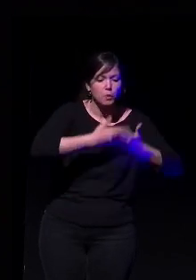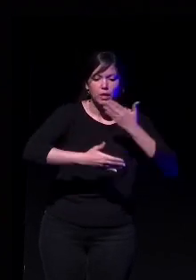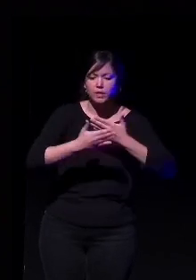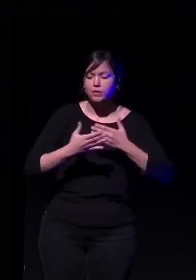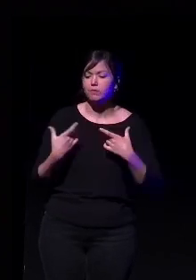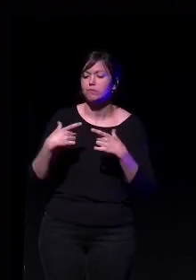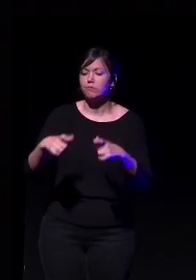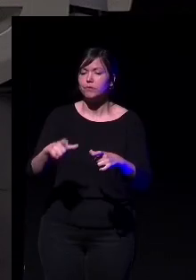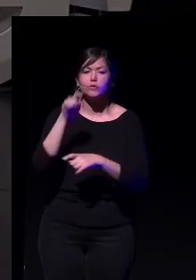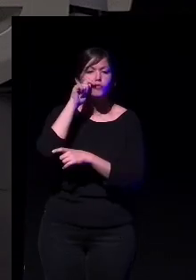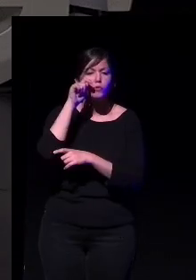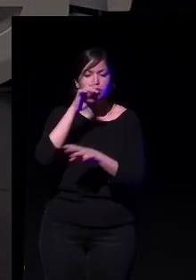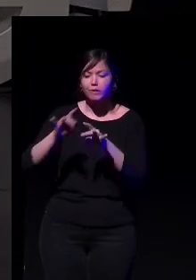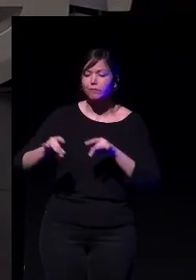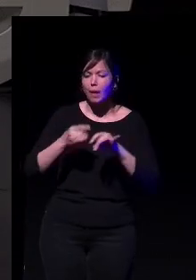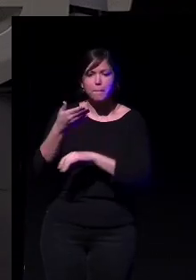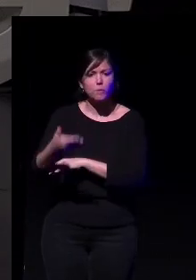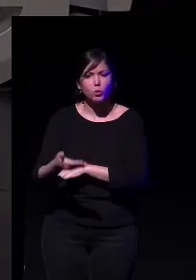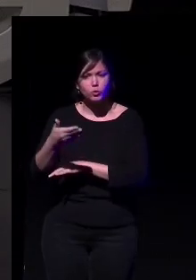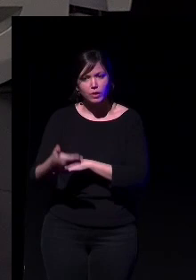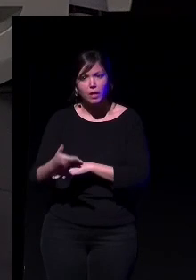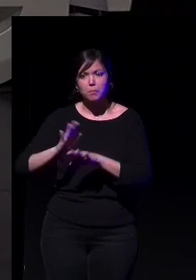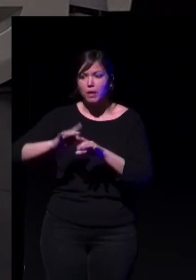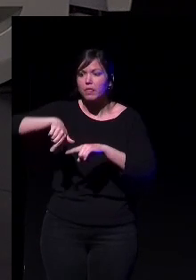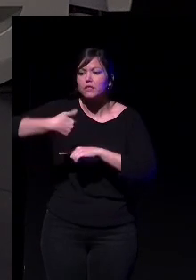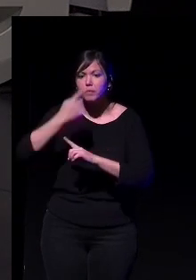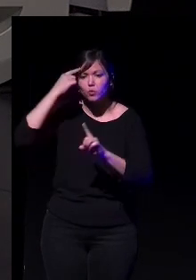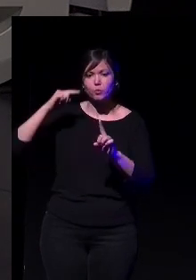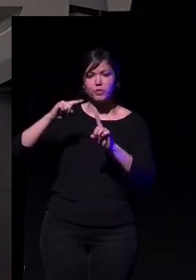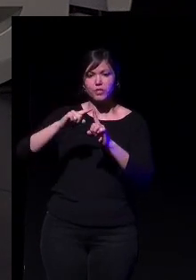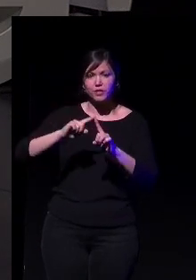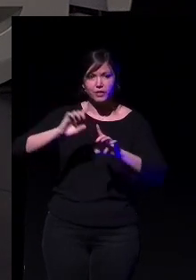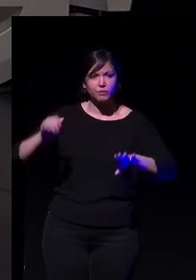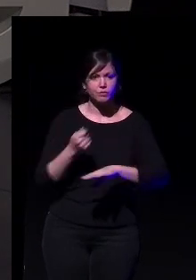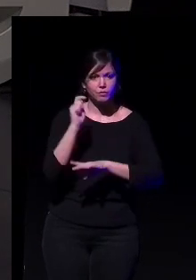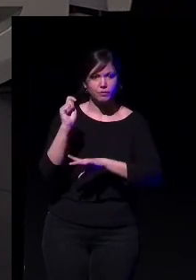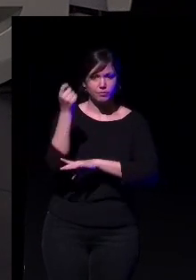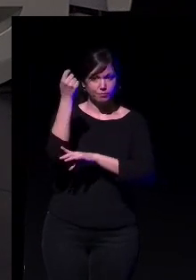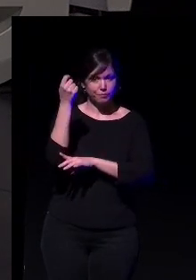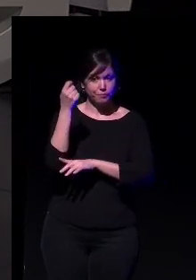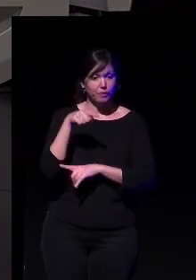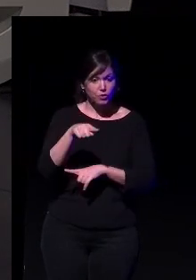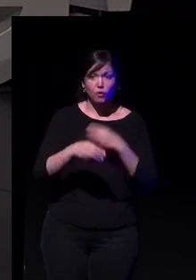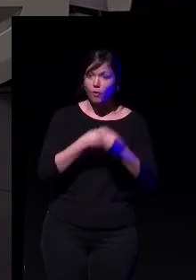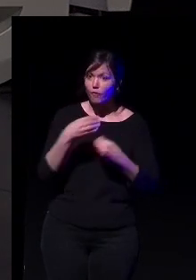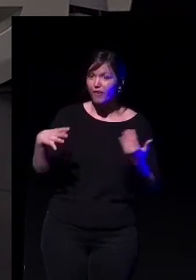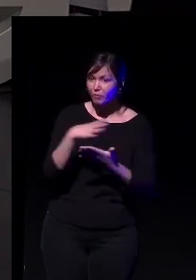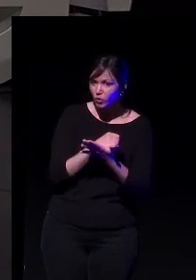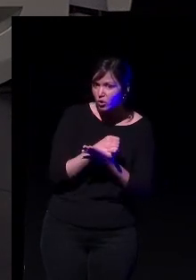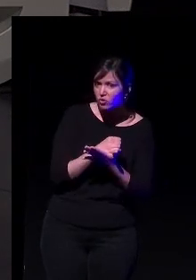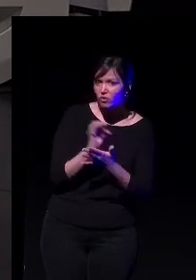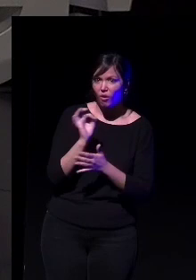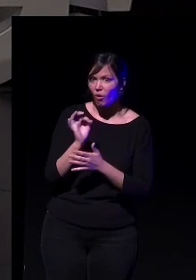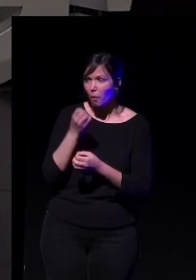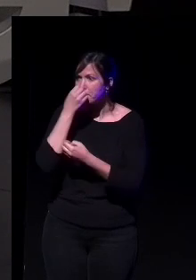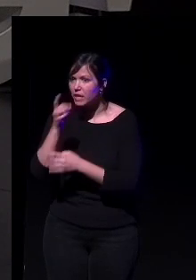agents turístics del territori és fonamental perquè assolim els objectius generals. Això ho fem tots o no ens en